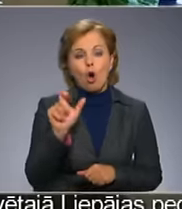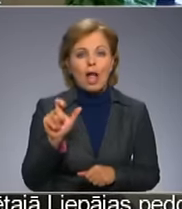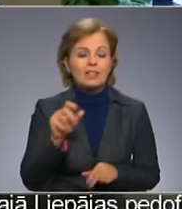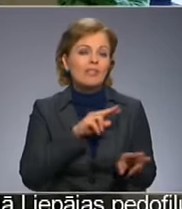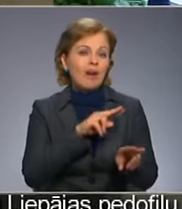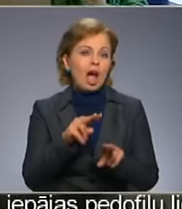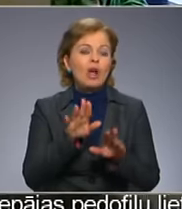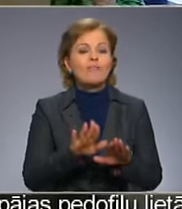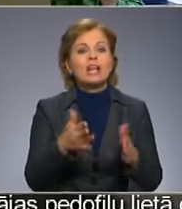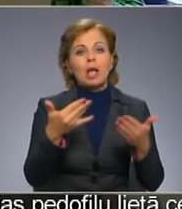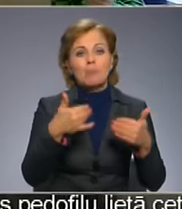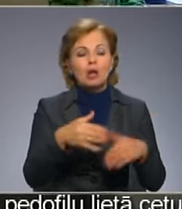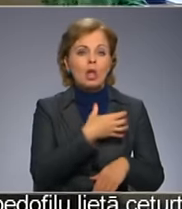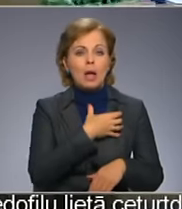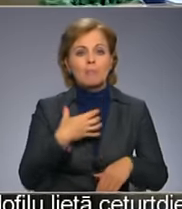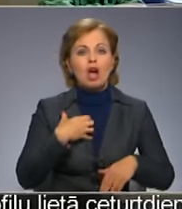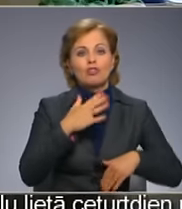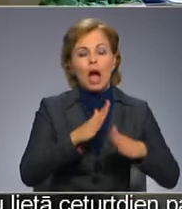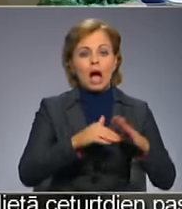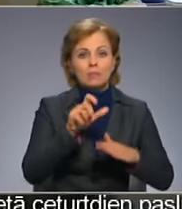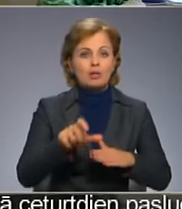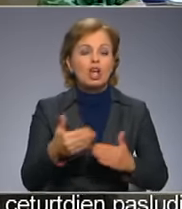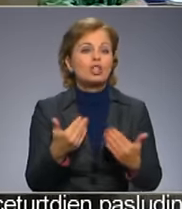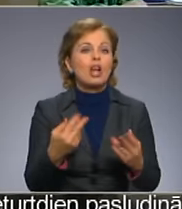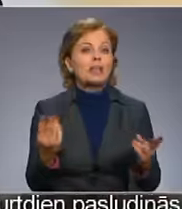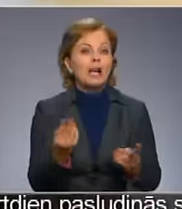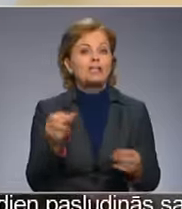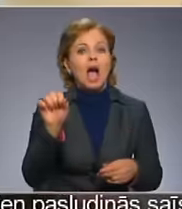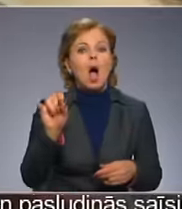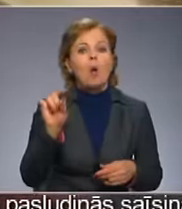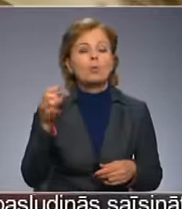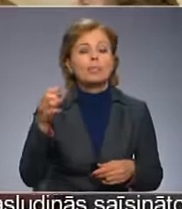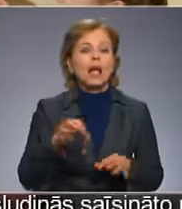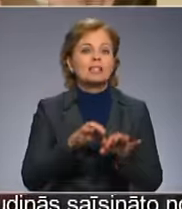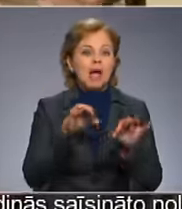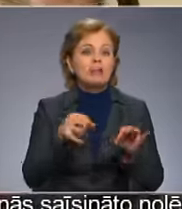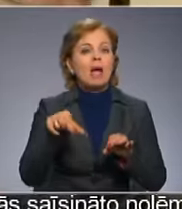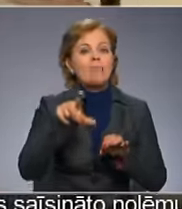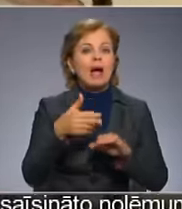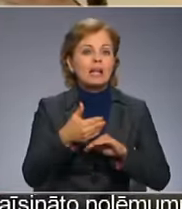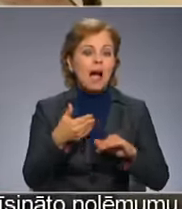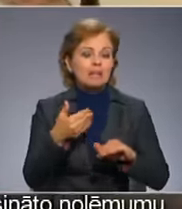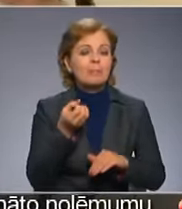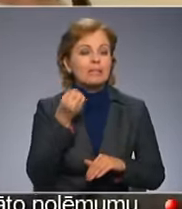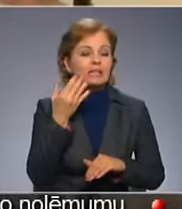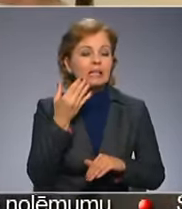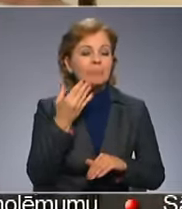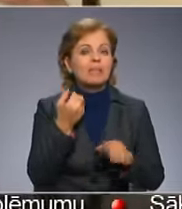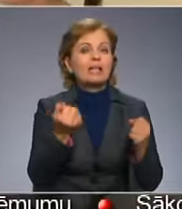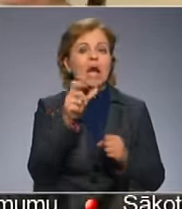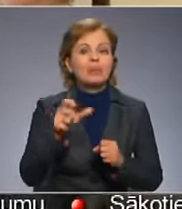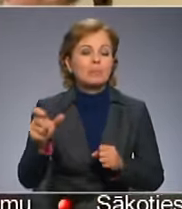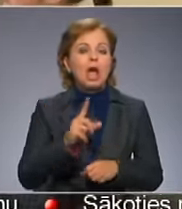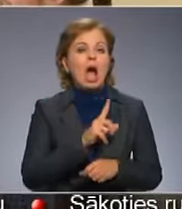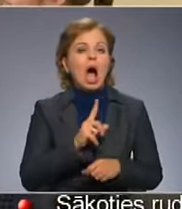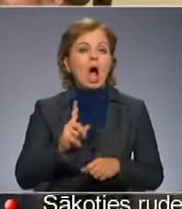vietējie politiķi un pašvaldības amatpersonas. Šāda tradīcija Aucē aizsākusies, kad pirms vairākiem gadiem izglītības darbinieku arodbiedrība